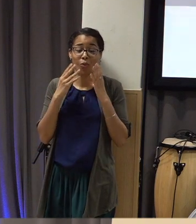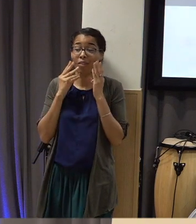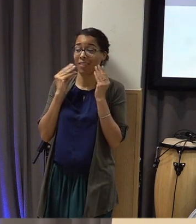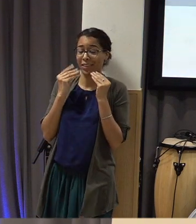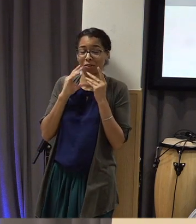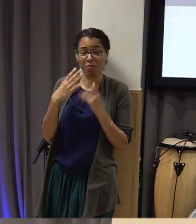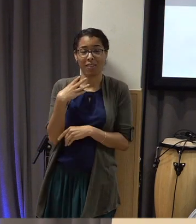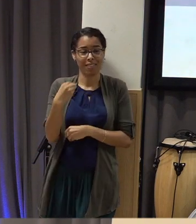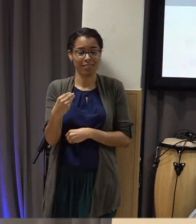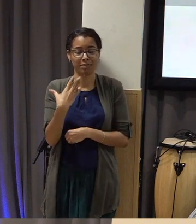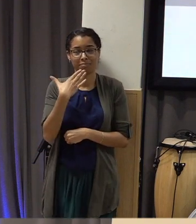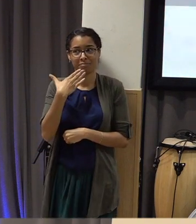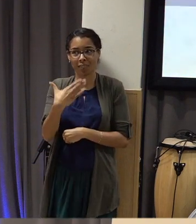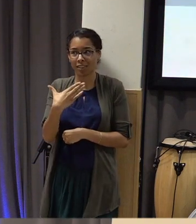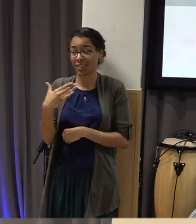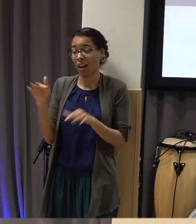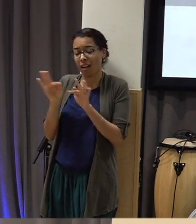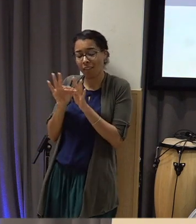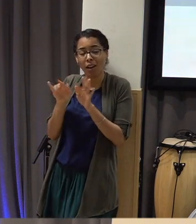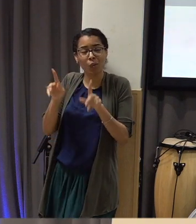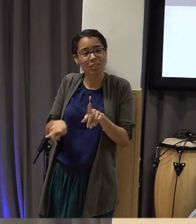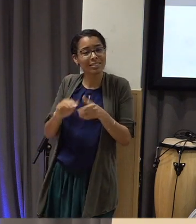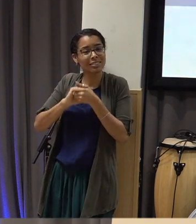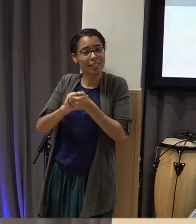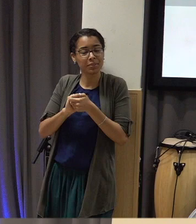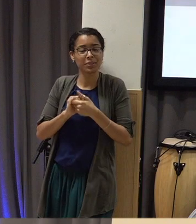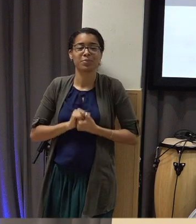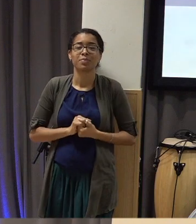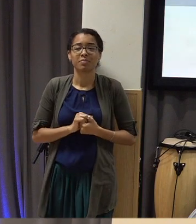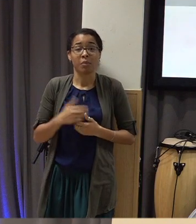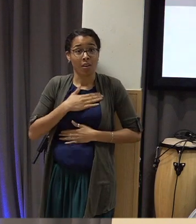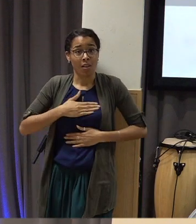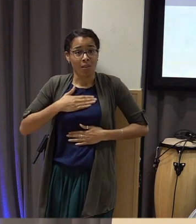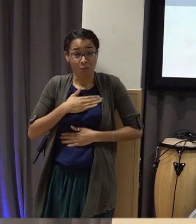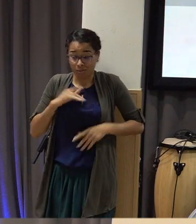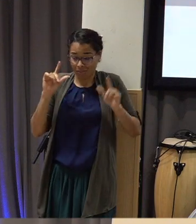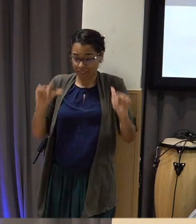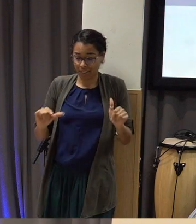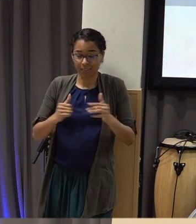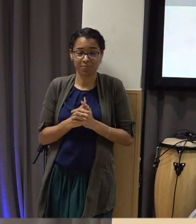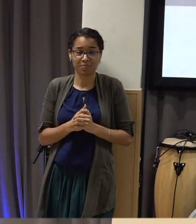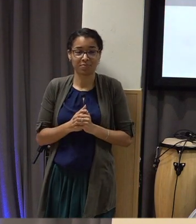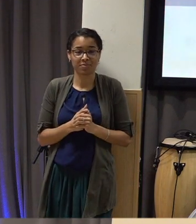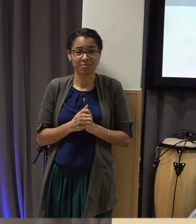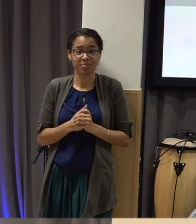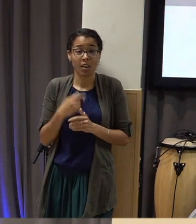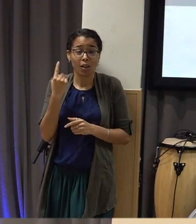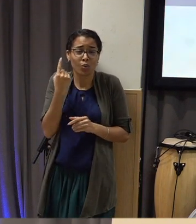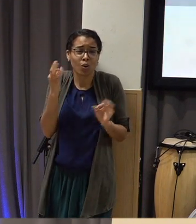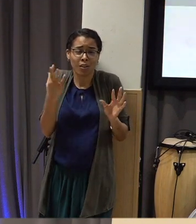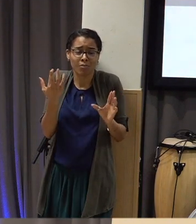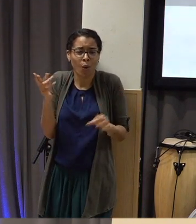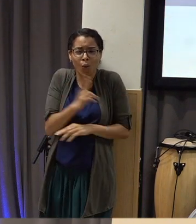l'invitation. C'est vraiment un frère et un ami. Et très heureux d'être là. Toujours heureux, comme on dit, de revenir à la